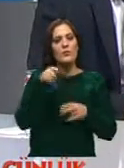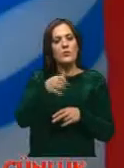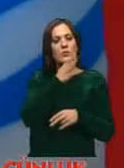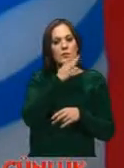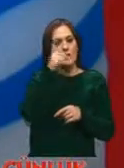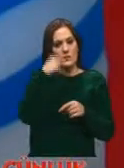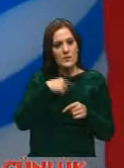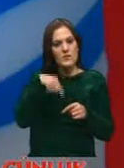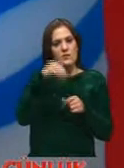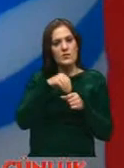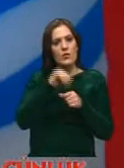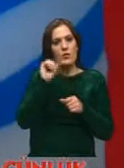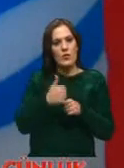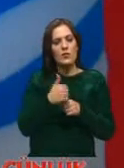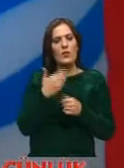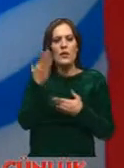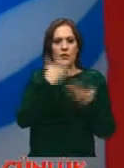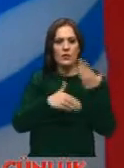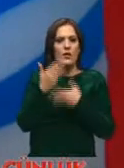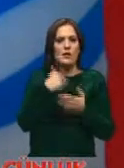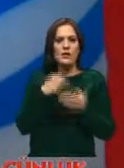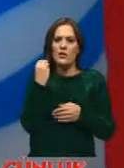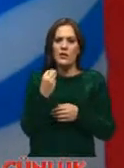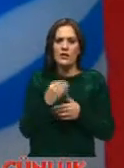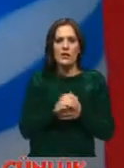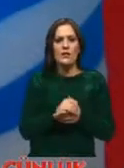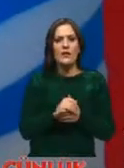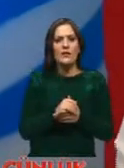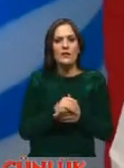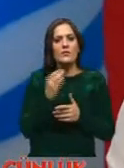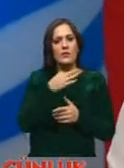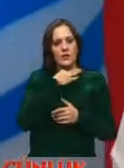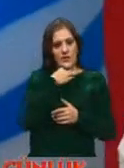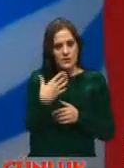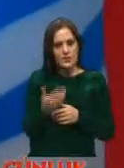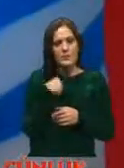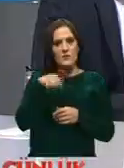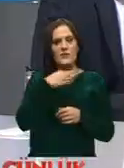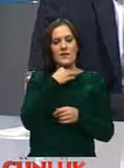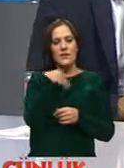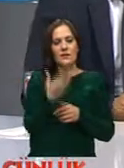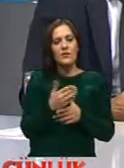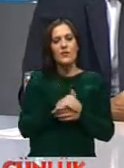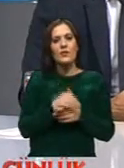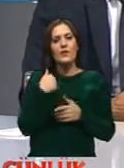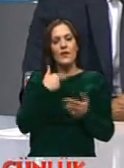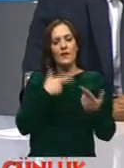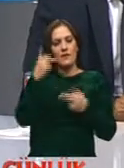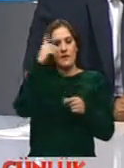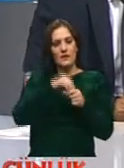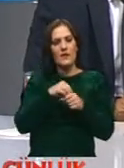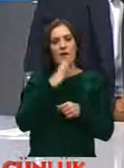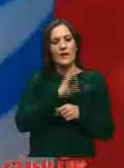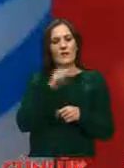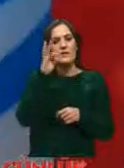bilmek bizim için önemliydi. Anlattınız. İyiydi. Çok teşekkür ediyoruz. Biz teşekkür ediyoruz. Davet ettiğiniz için.